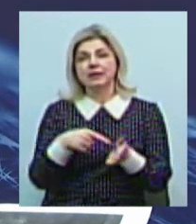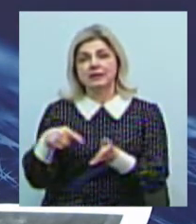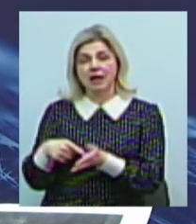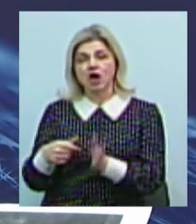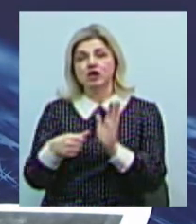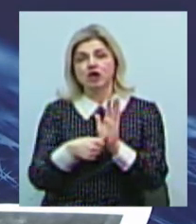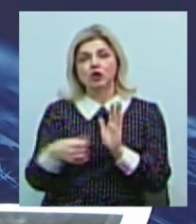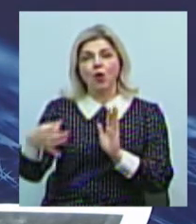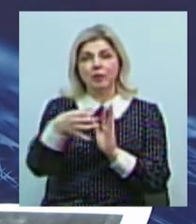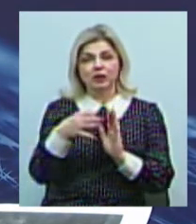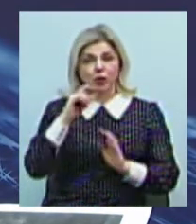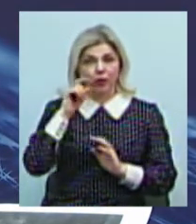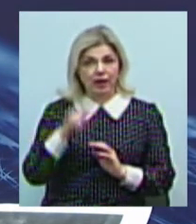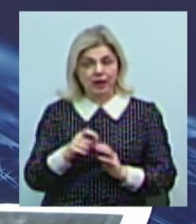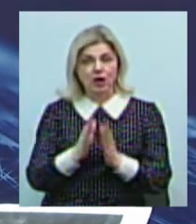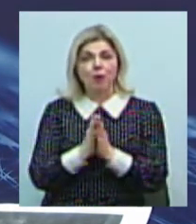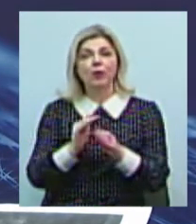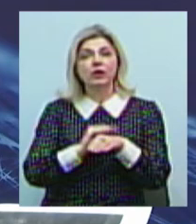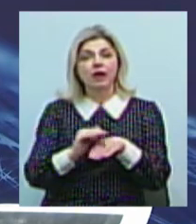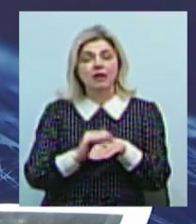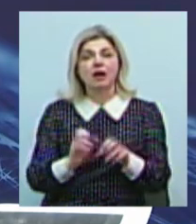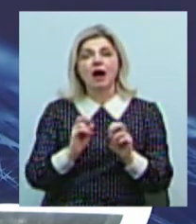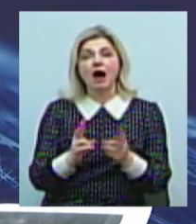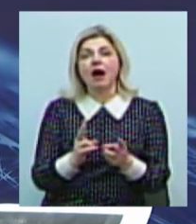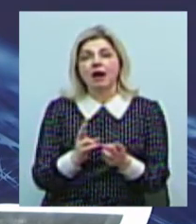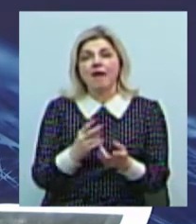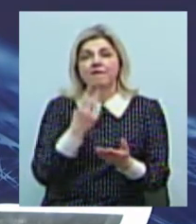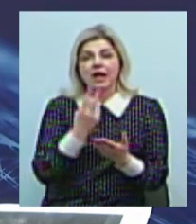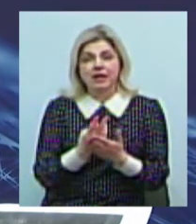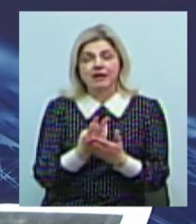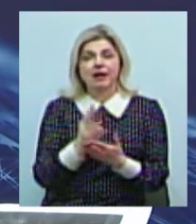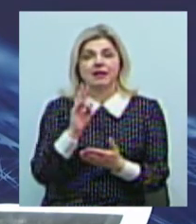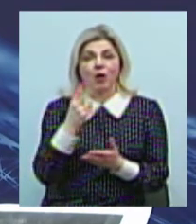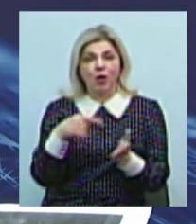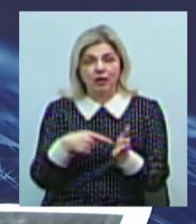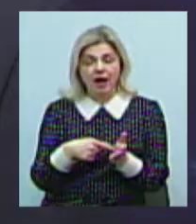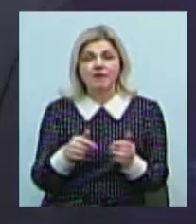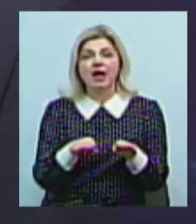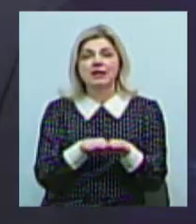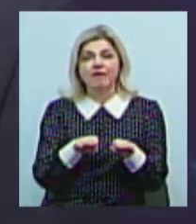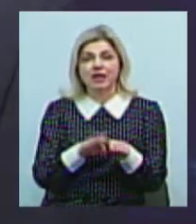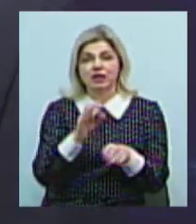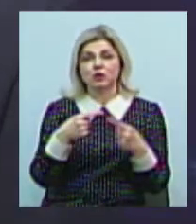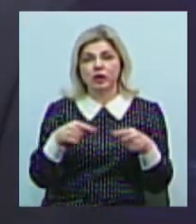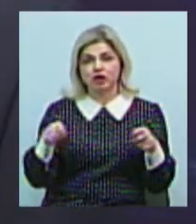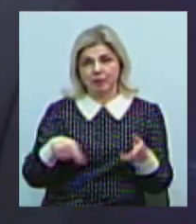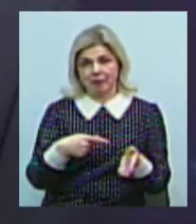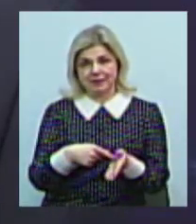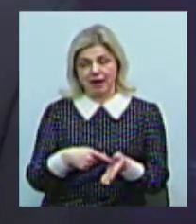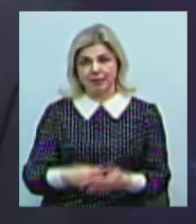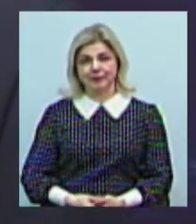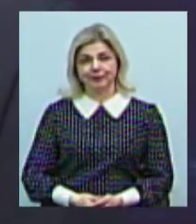областей України. Будь ласка, як виглядає Миколаїв у порівнянні з іншими містами? Ну, скажу